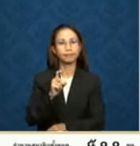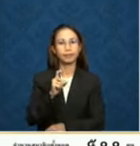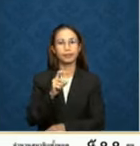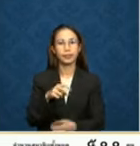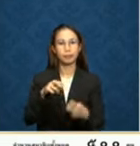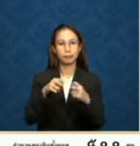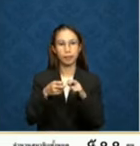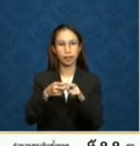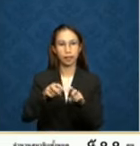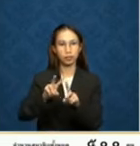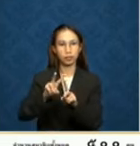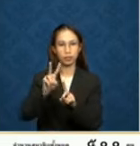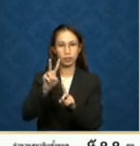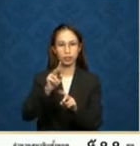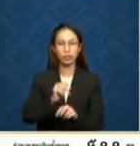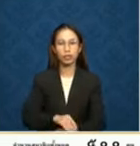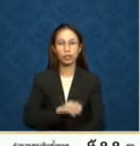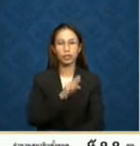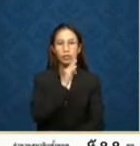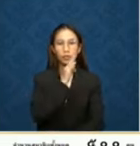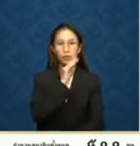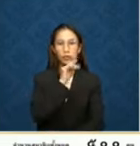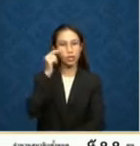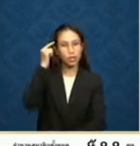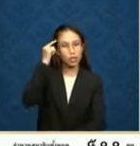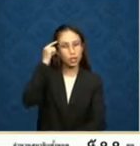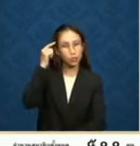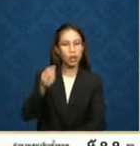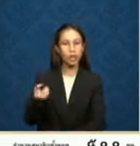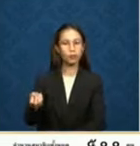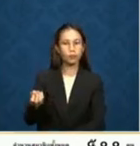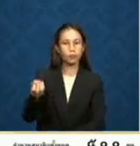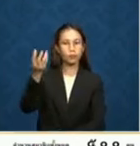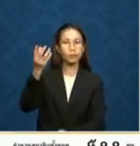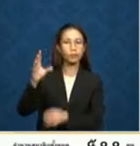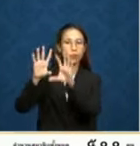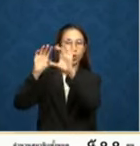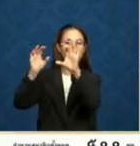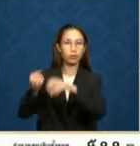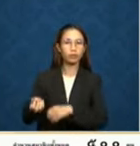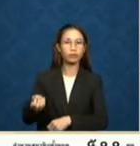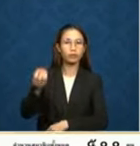ปญหาที่สองครับ คืถ้ท่จะโคลา first ครั